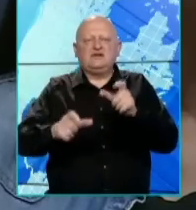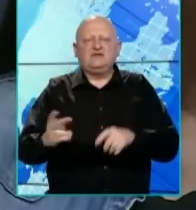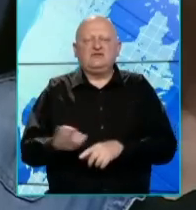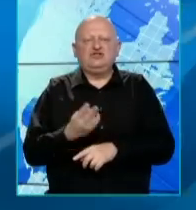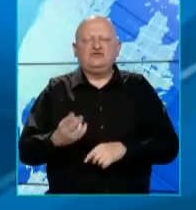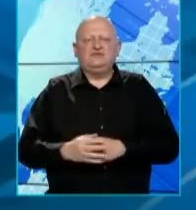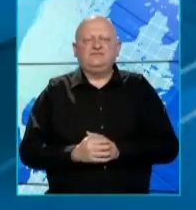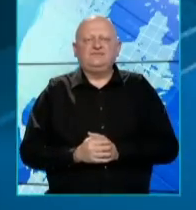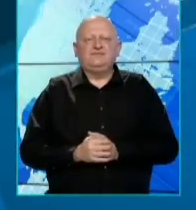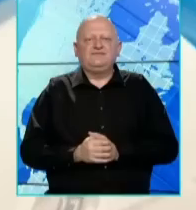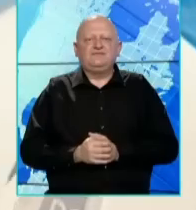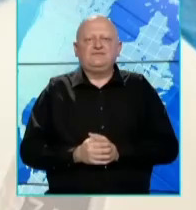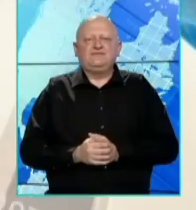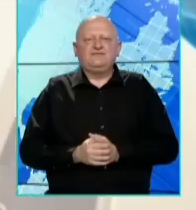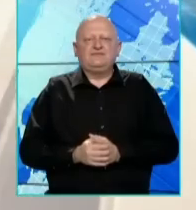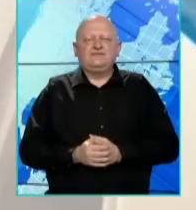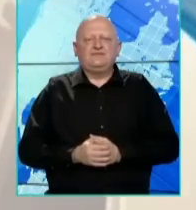države.